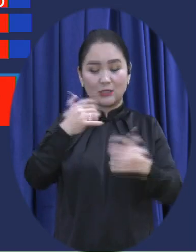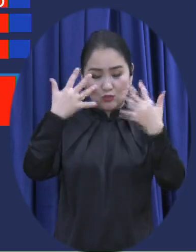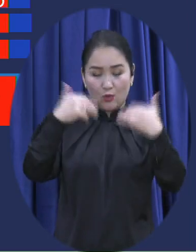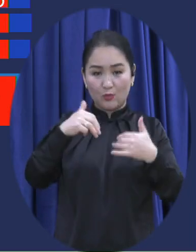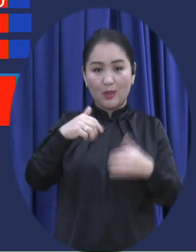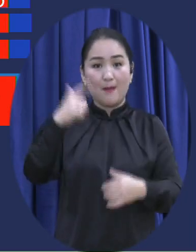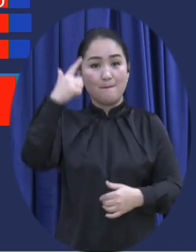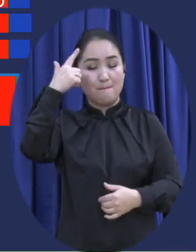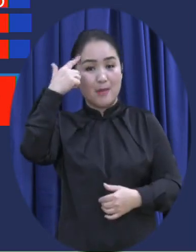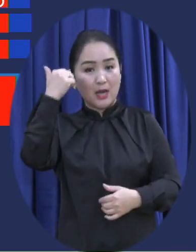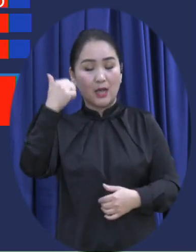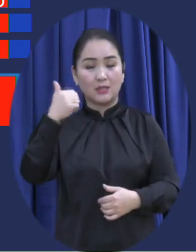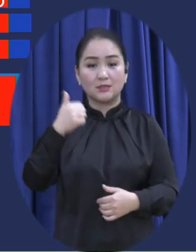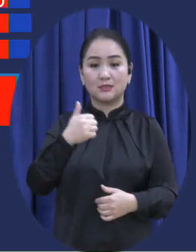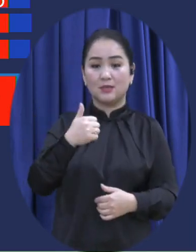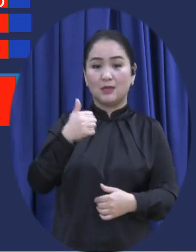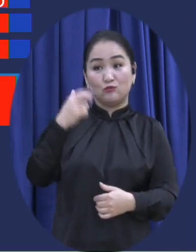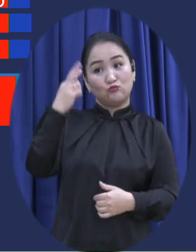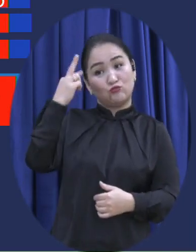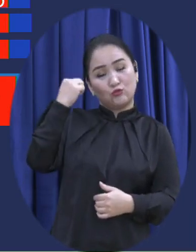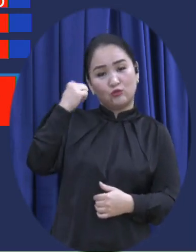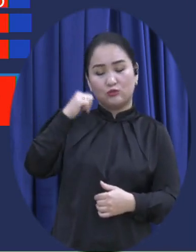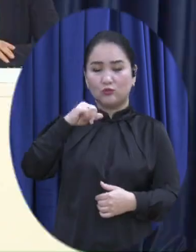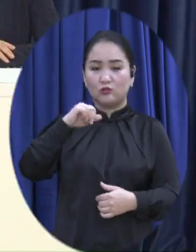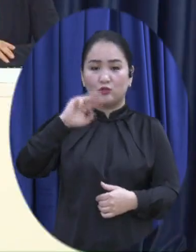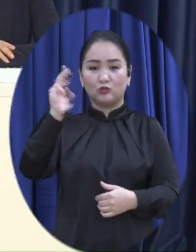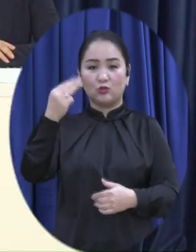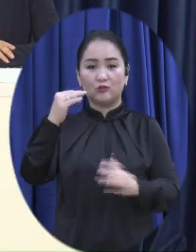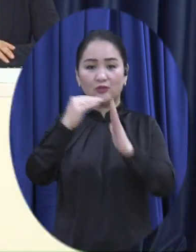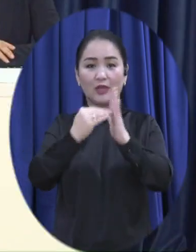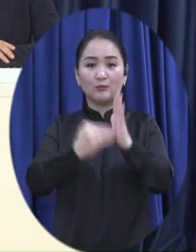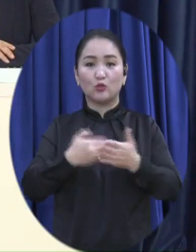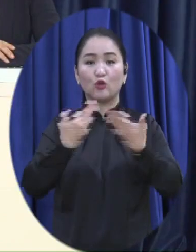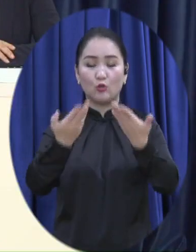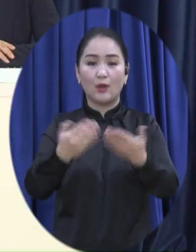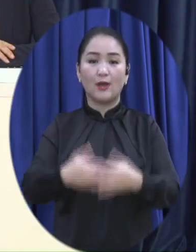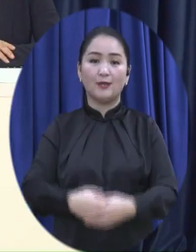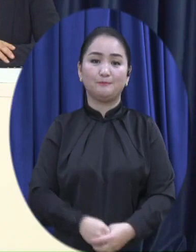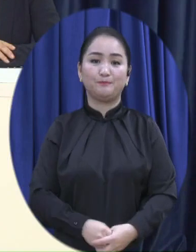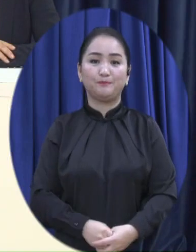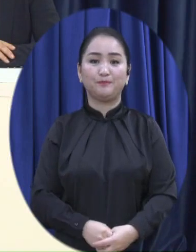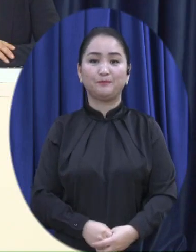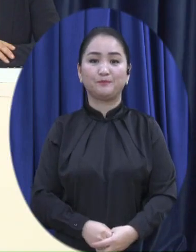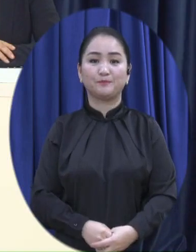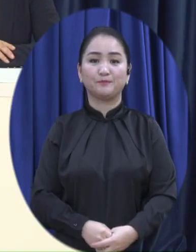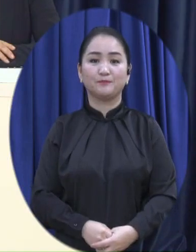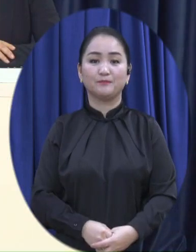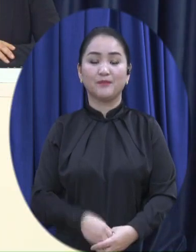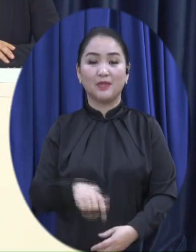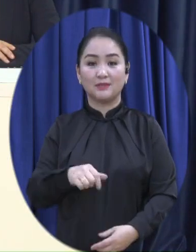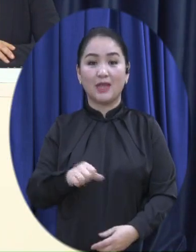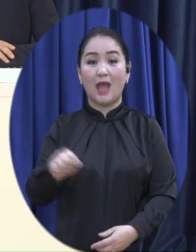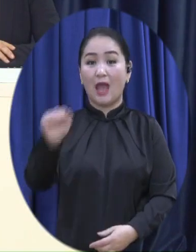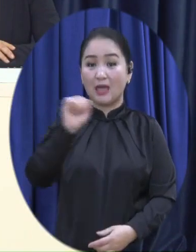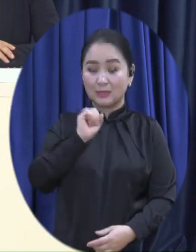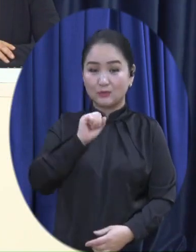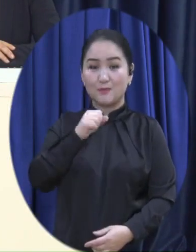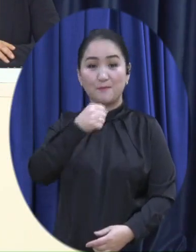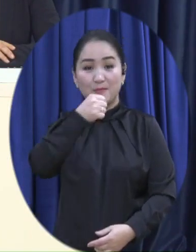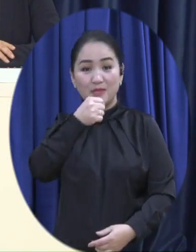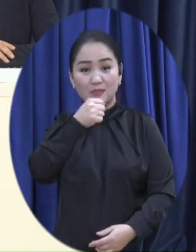маргааш нөгөөдрөөс та бүхэнд дэлгэрэнгүй мэдээллийг одоо өгнө. За ингээд асуулт асуусан эрхэм